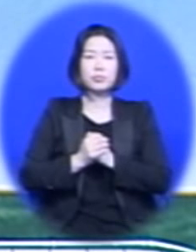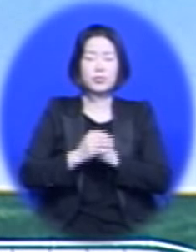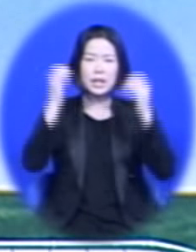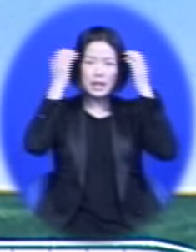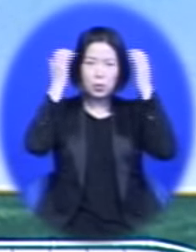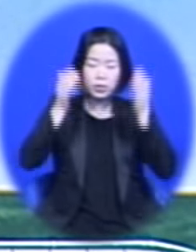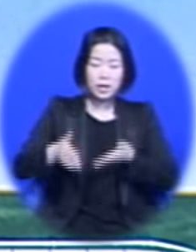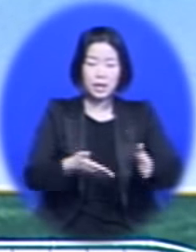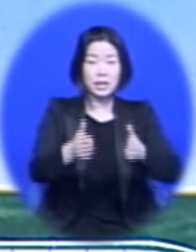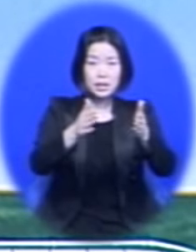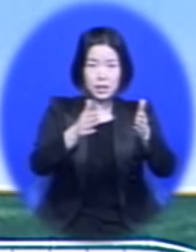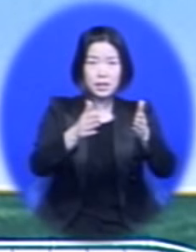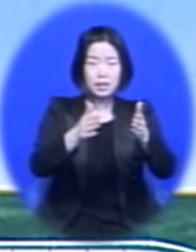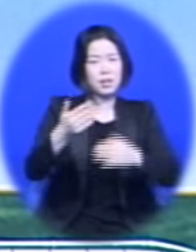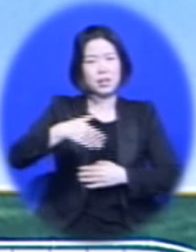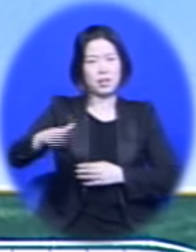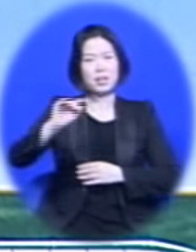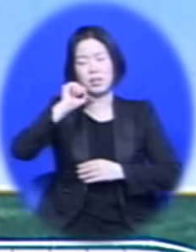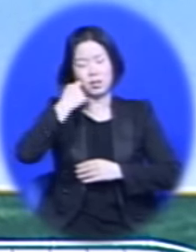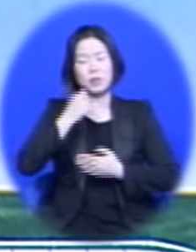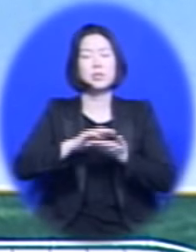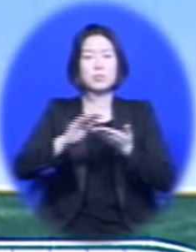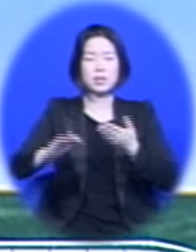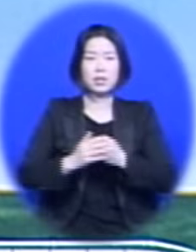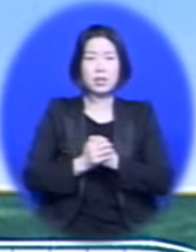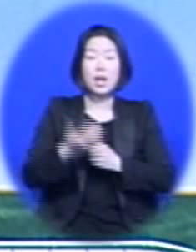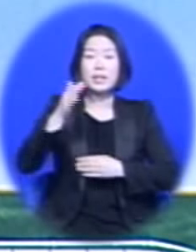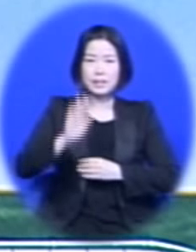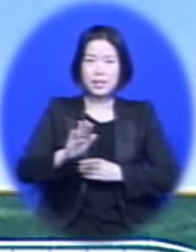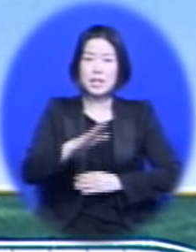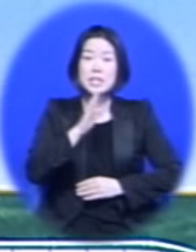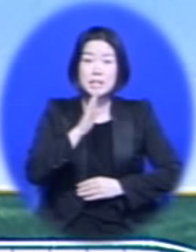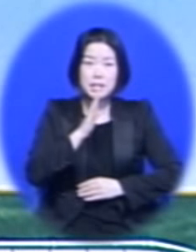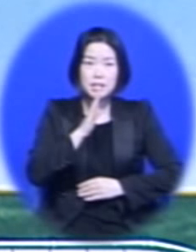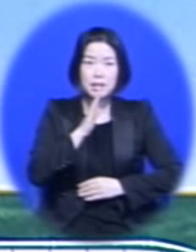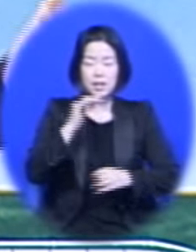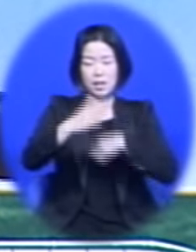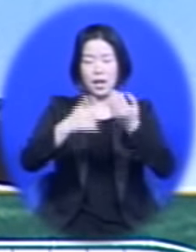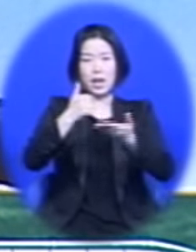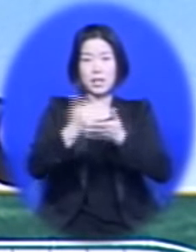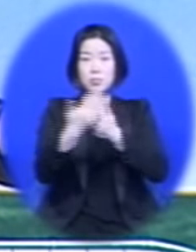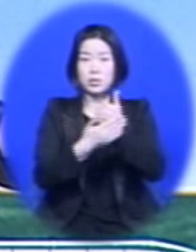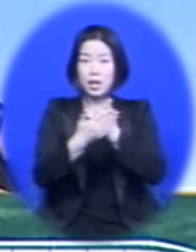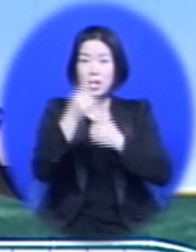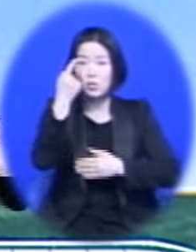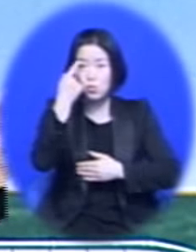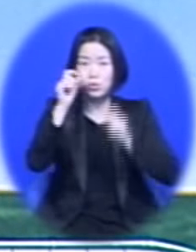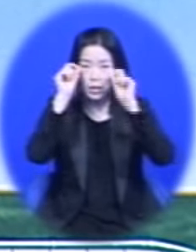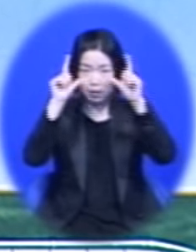고난의 길을 갈 수가 없습니다. 그러나 진정한 하나님의 은혜의 눈이 열리고